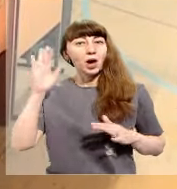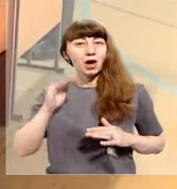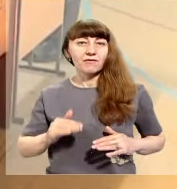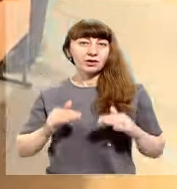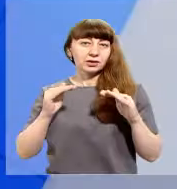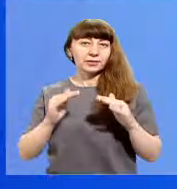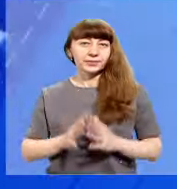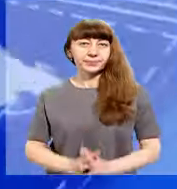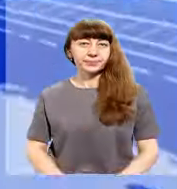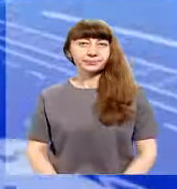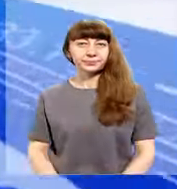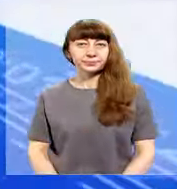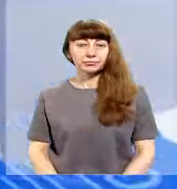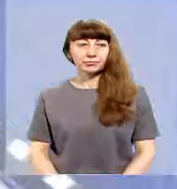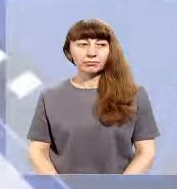штаб?